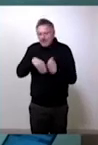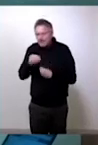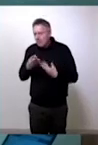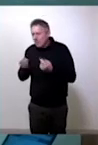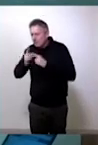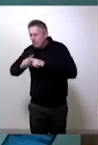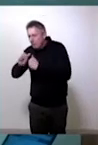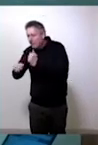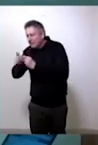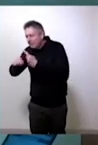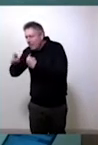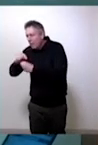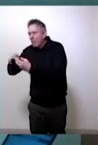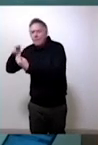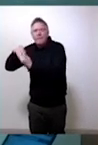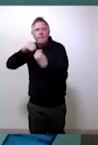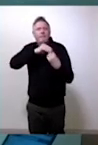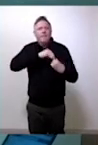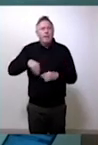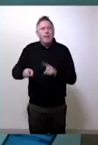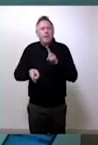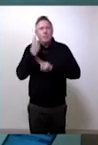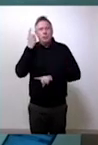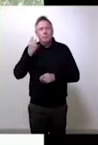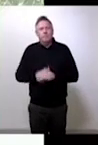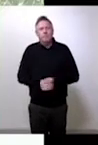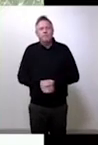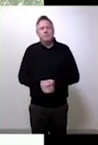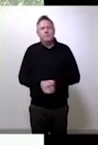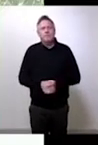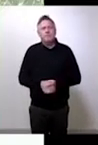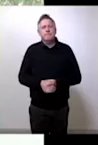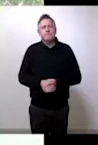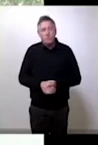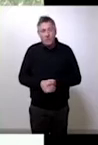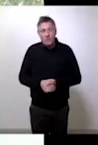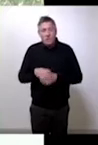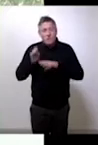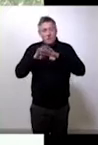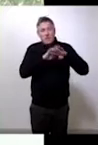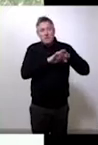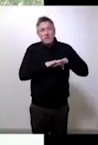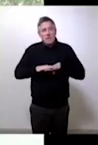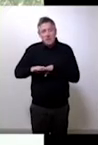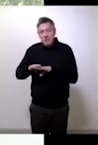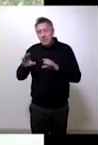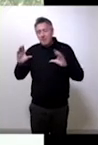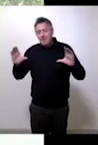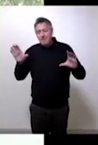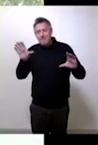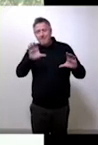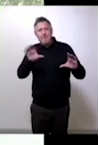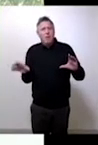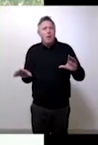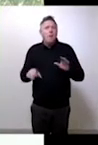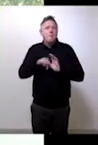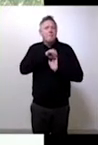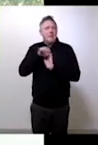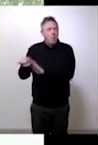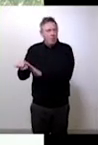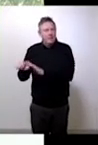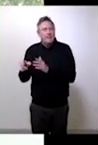Un axe important aussi qui est sur la question des quartiers prioritaires, avec un